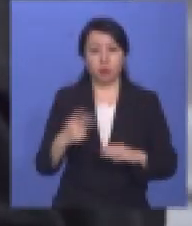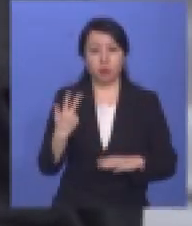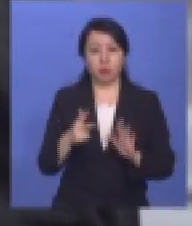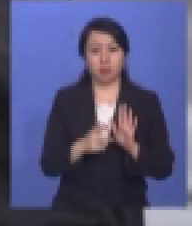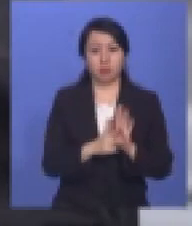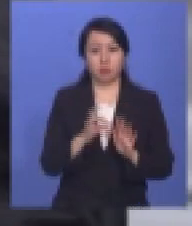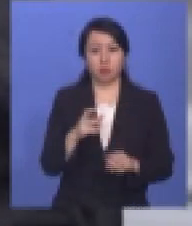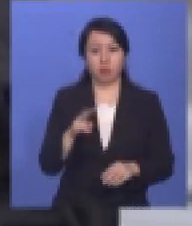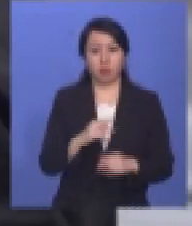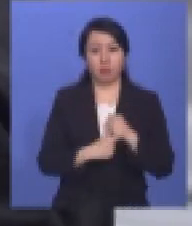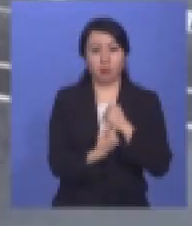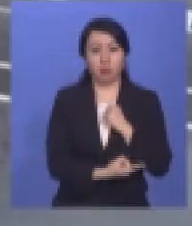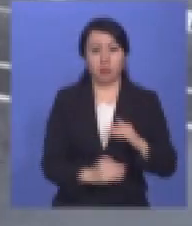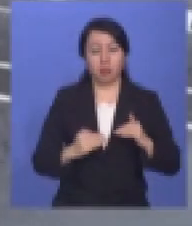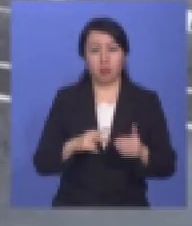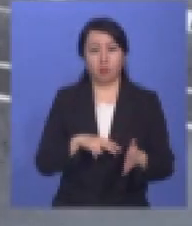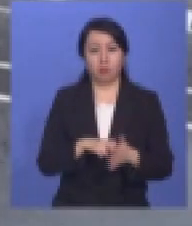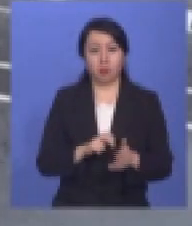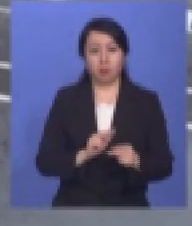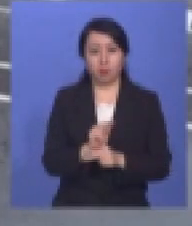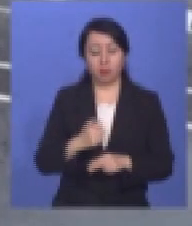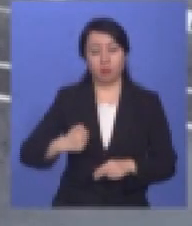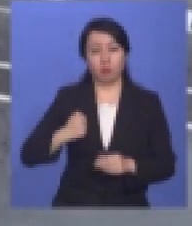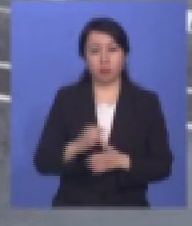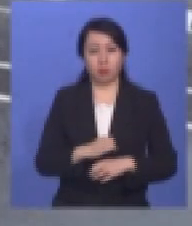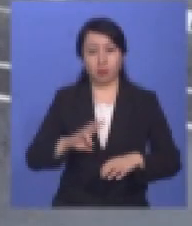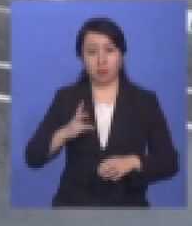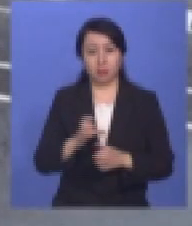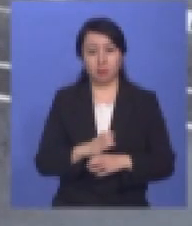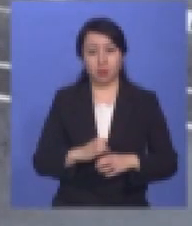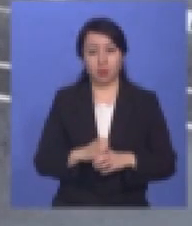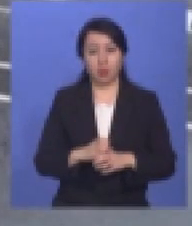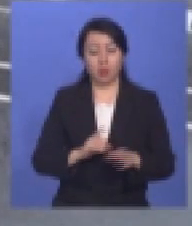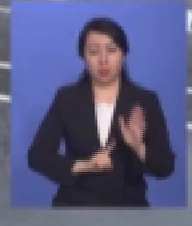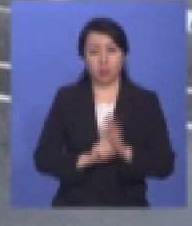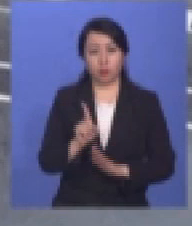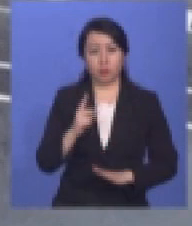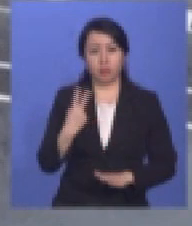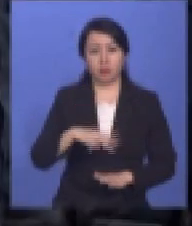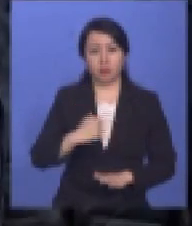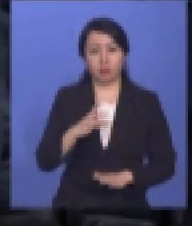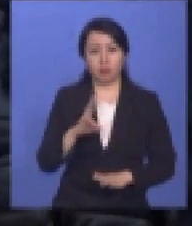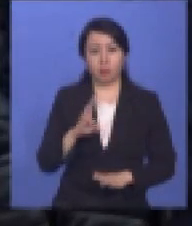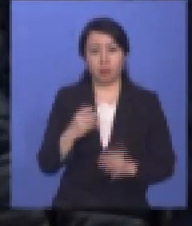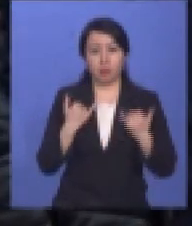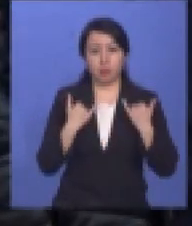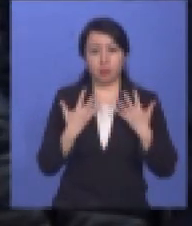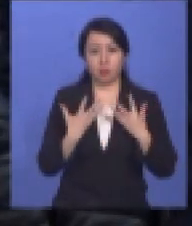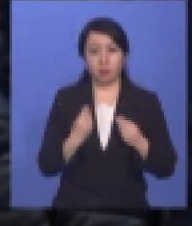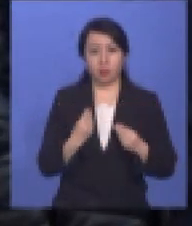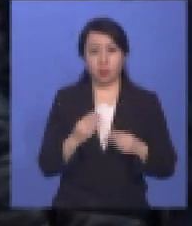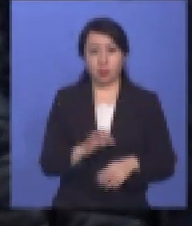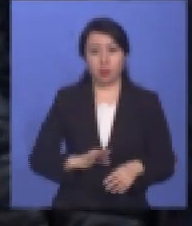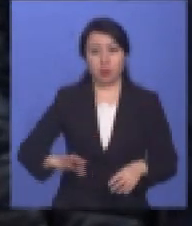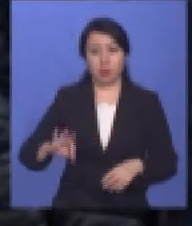28 декабря. Последний этап призыва – формирование воинских команд Национальной гвардии. Он начнется с 21 ноября. На сегодняшний день из